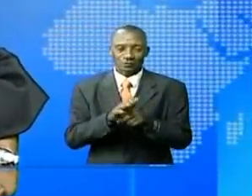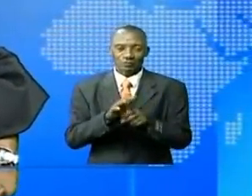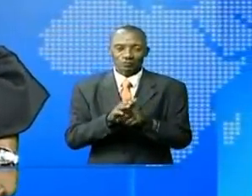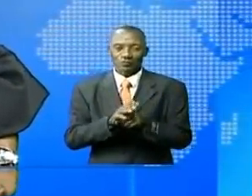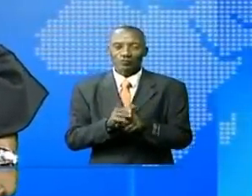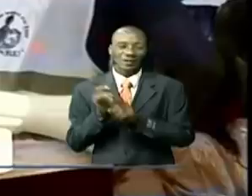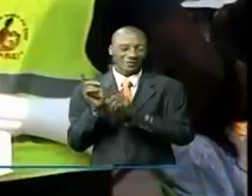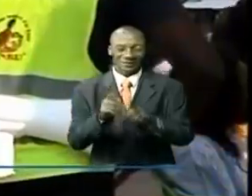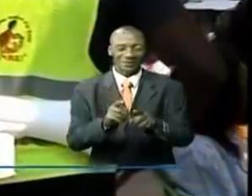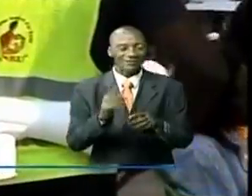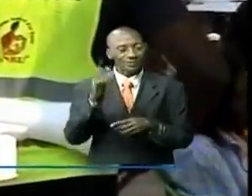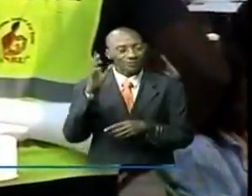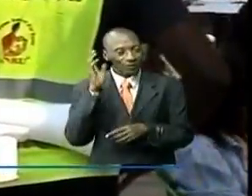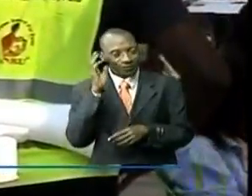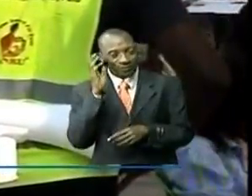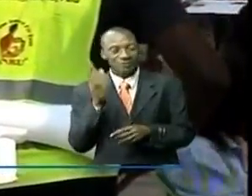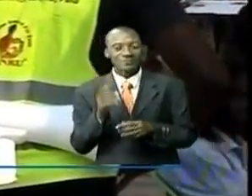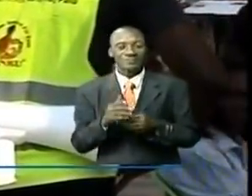Kabamba.